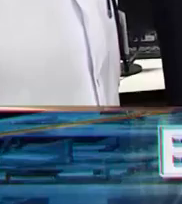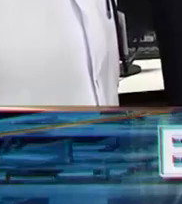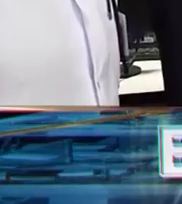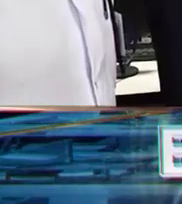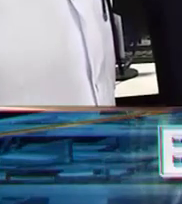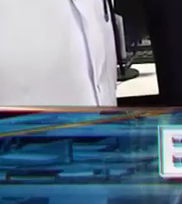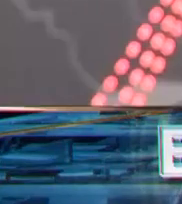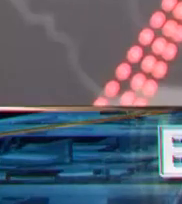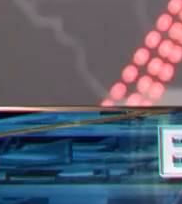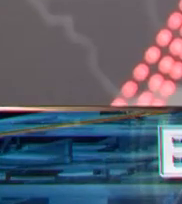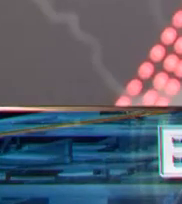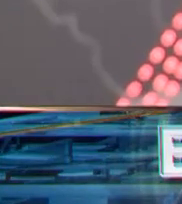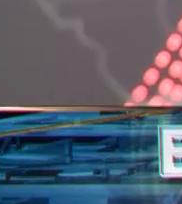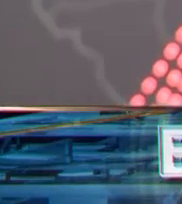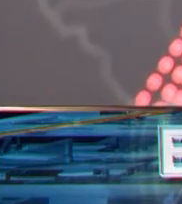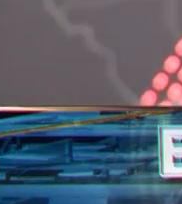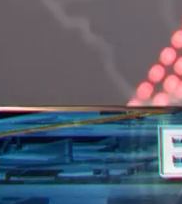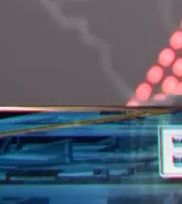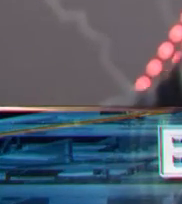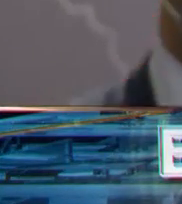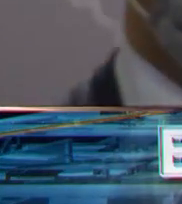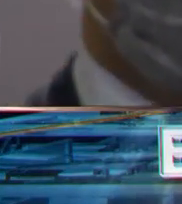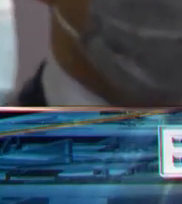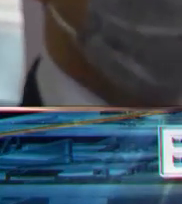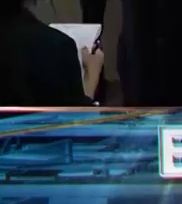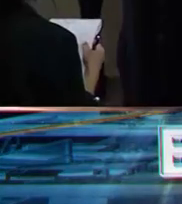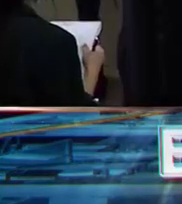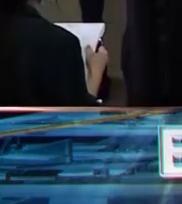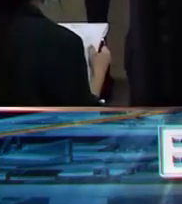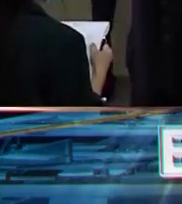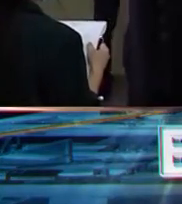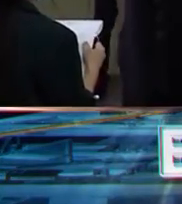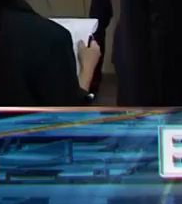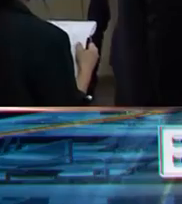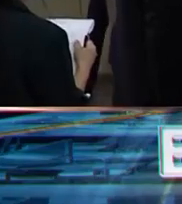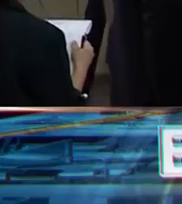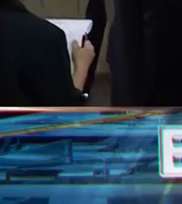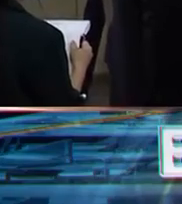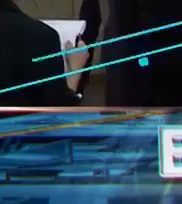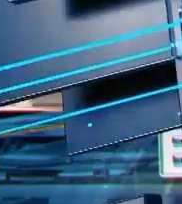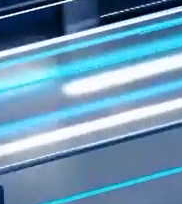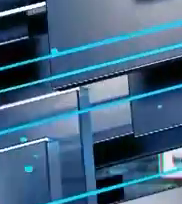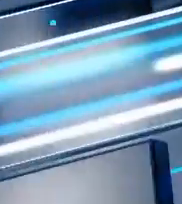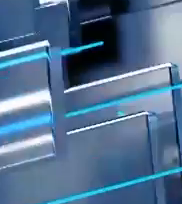Қамданған қапы қалмай, денсаулық сақтау министрі корона індеттің екінші толқынына дайындықты тексеріп жүр.